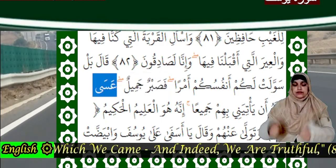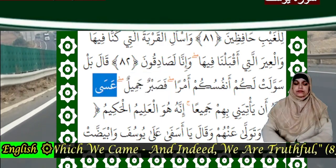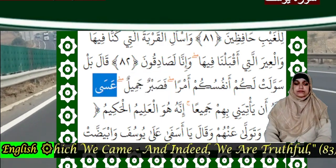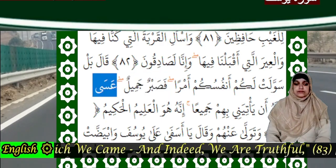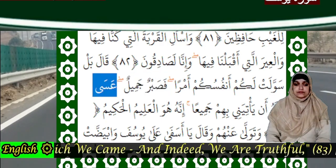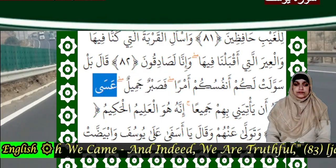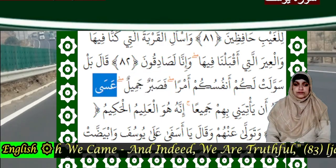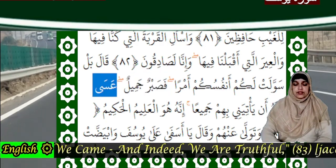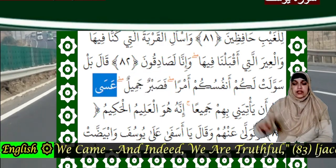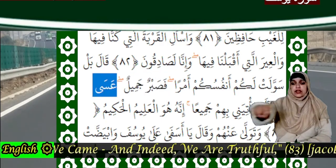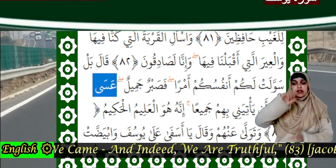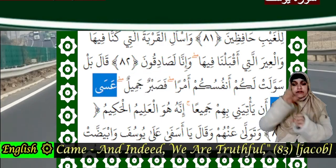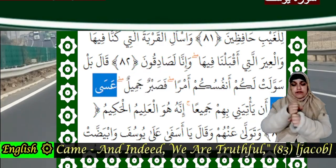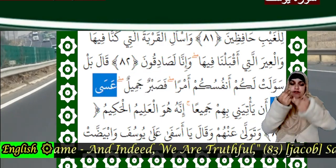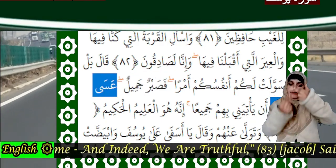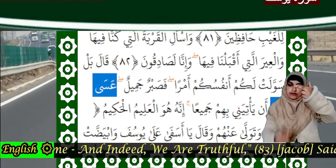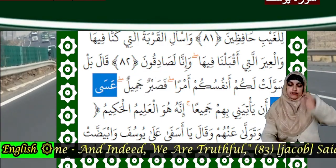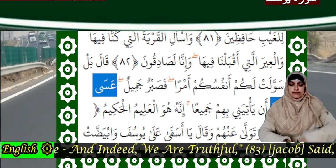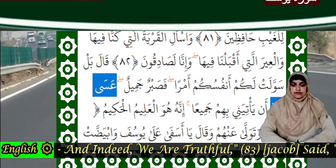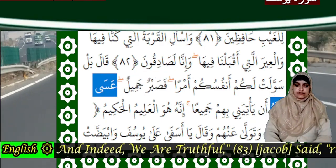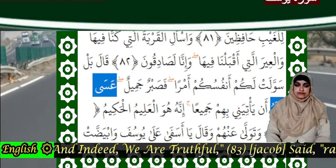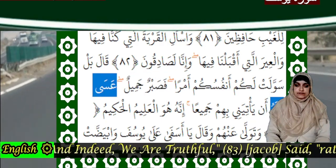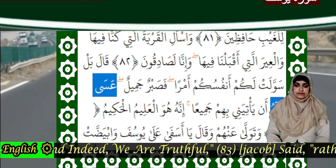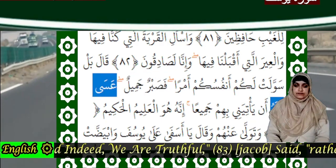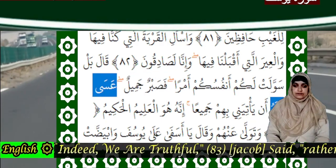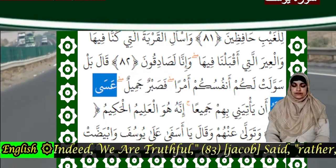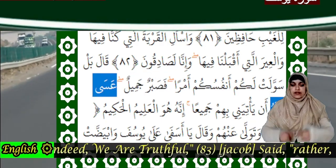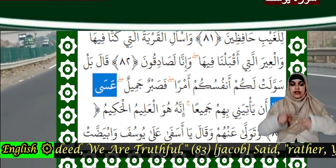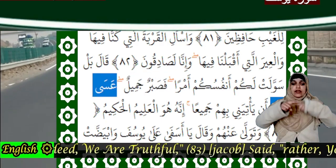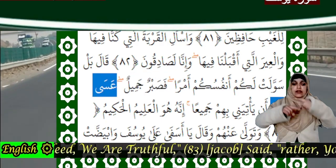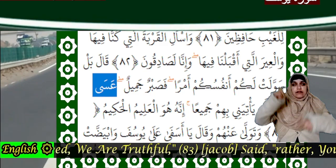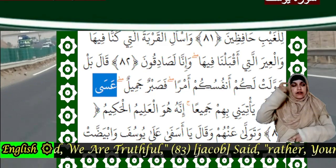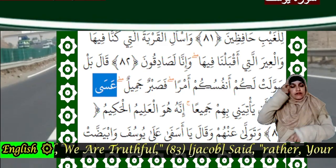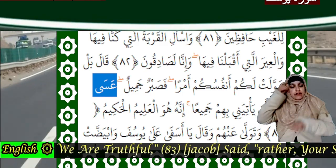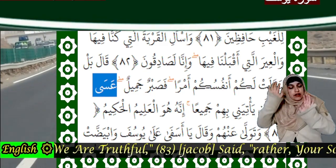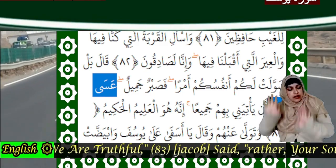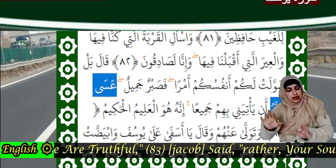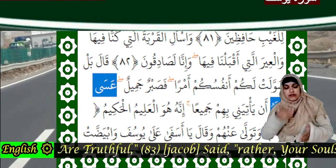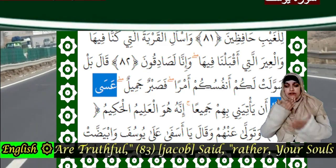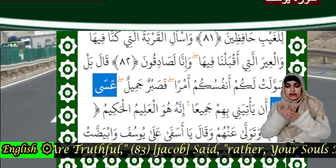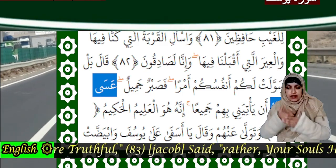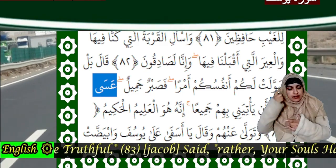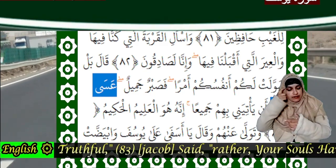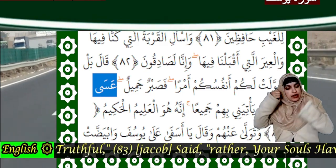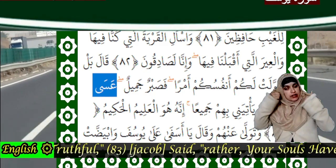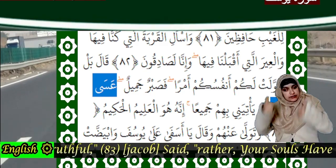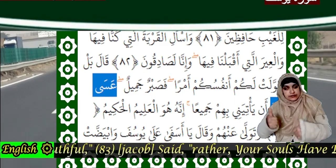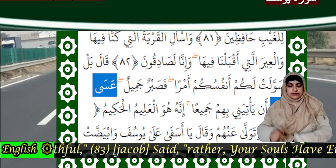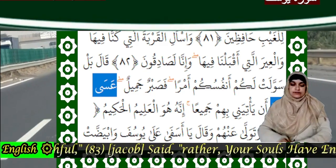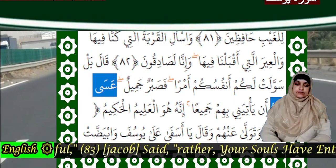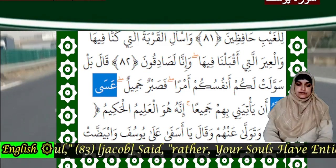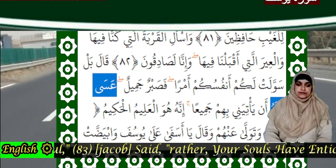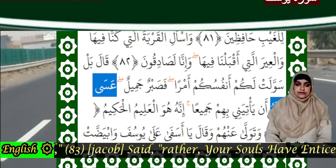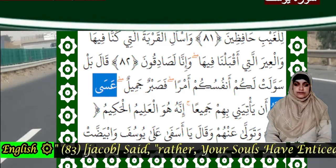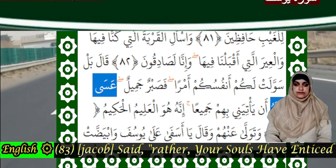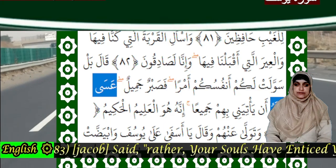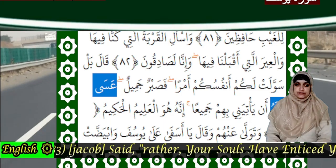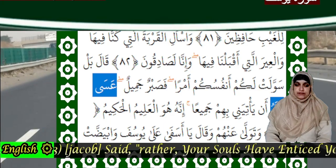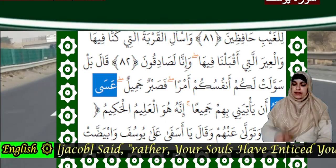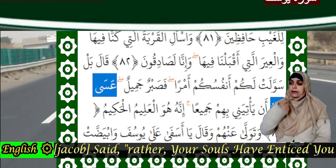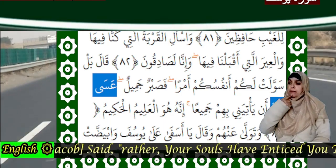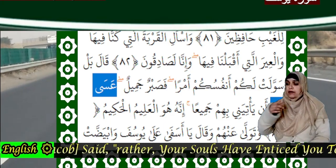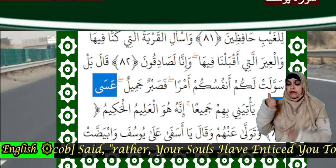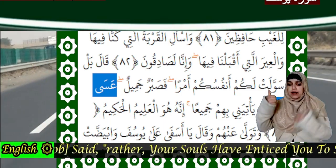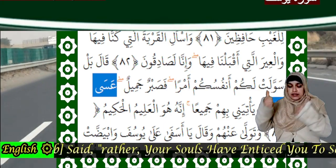جميل أبسغاري دان أبسغايا نشك وظن أنها كفيلة من أكما يوسف